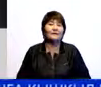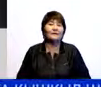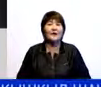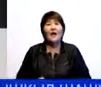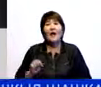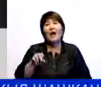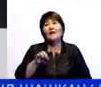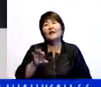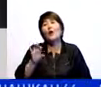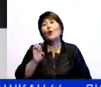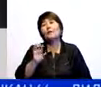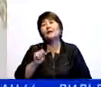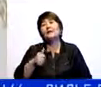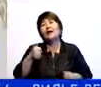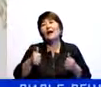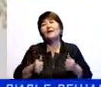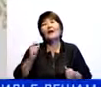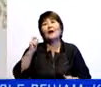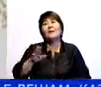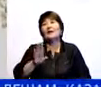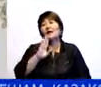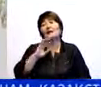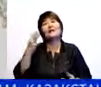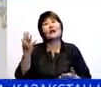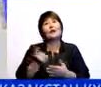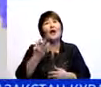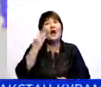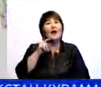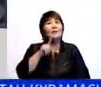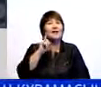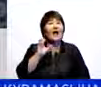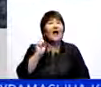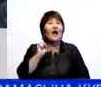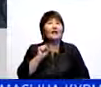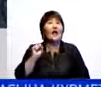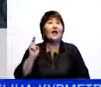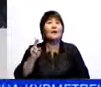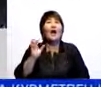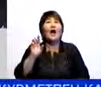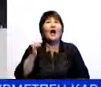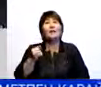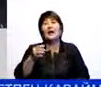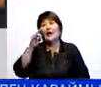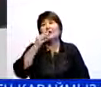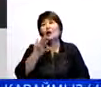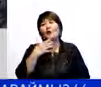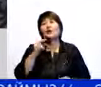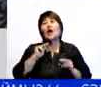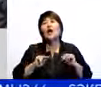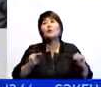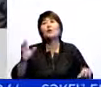Алтынай мен орынбасардың айтысында бұрымдының асығы алшысынан түсті. Алматылық жас ақын Алтынай Қанапия Абай атындағы Қазақ ұлттық